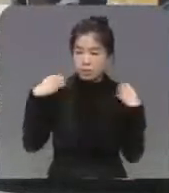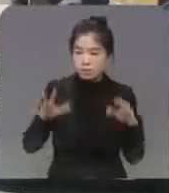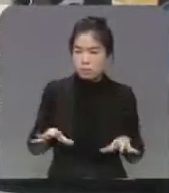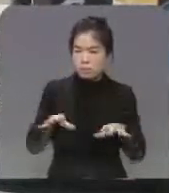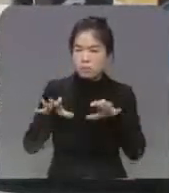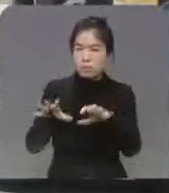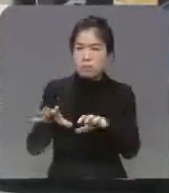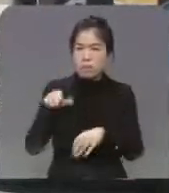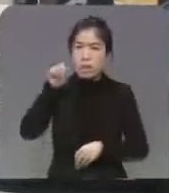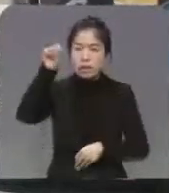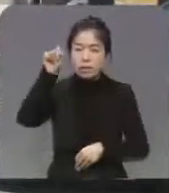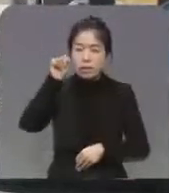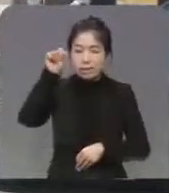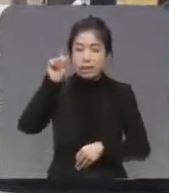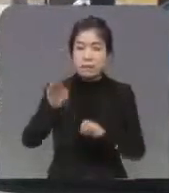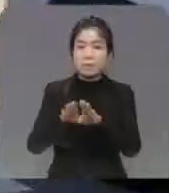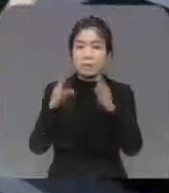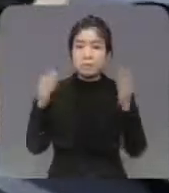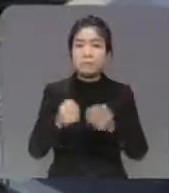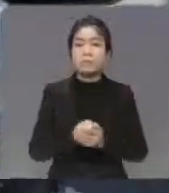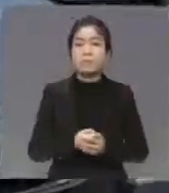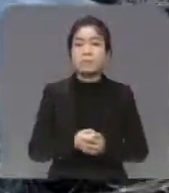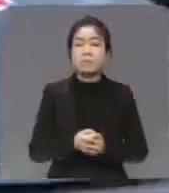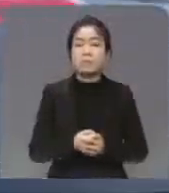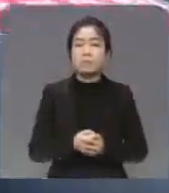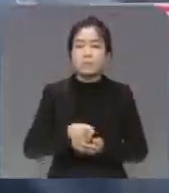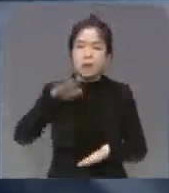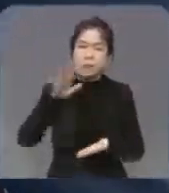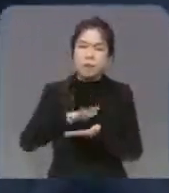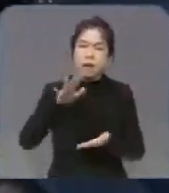몰려와 항의 집회를 열었습니다.